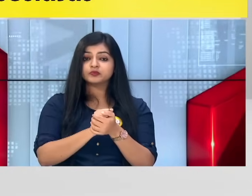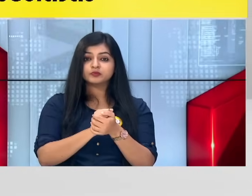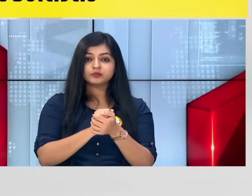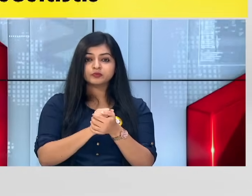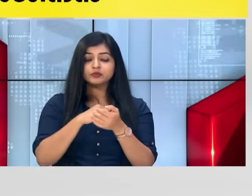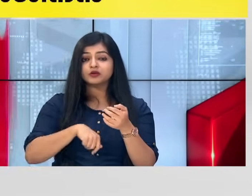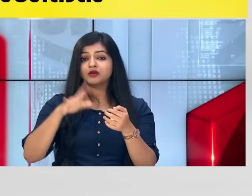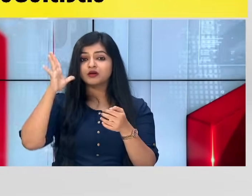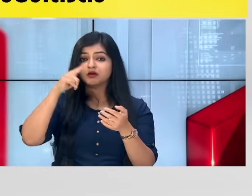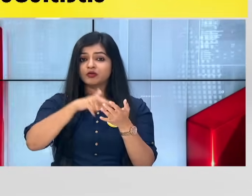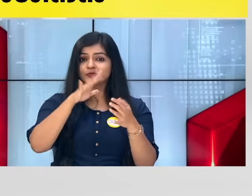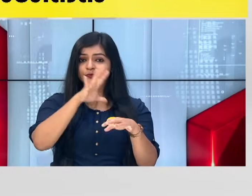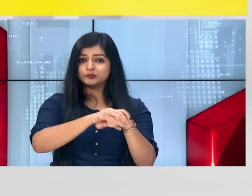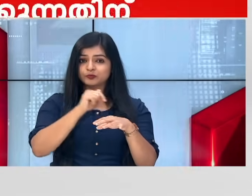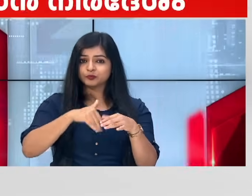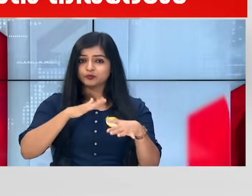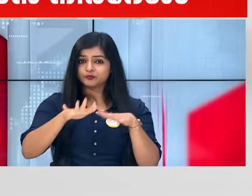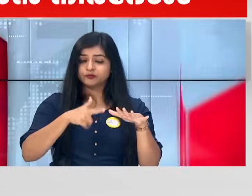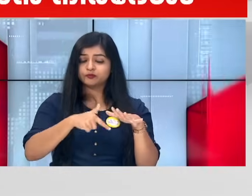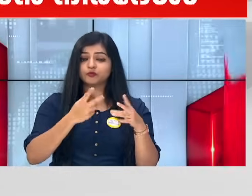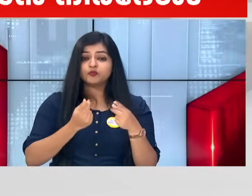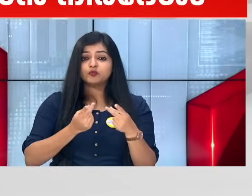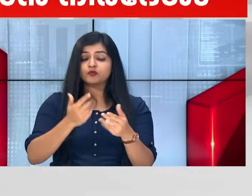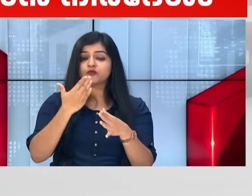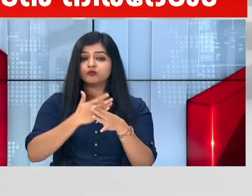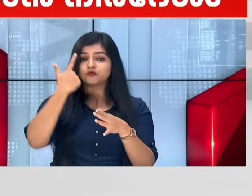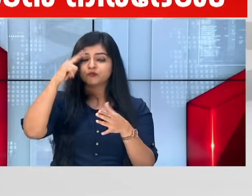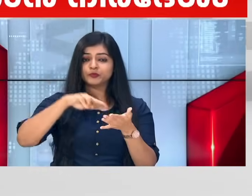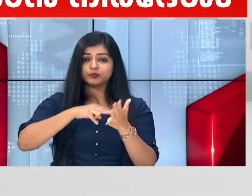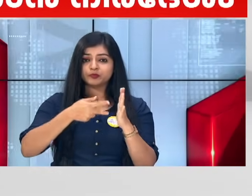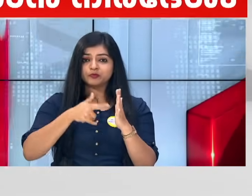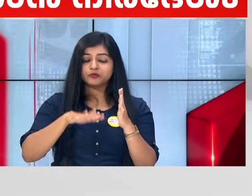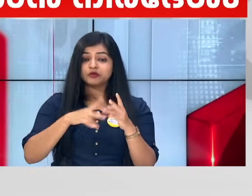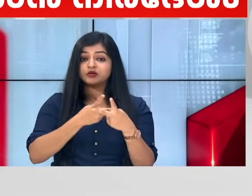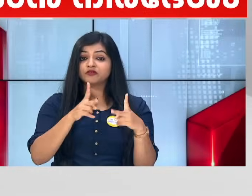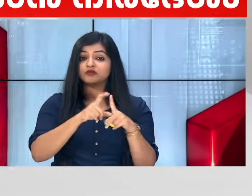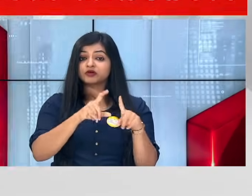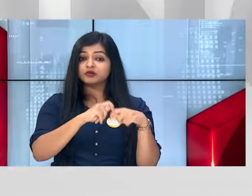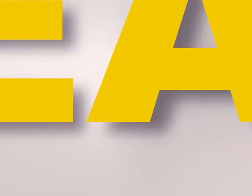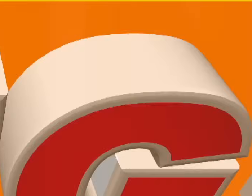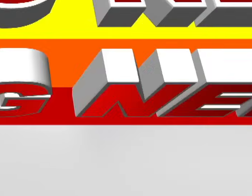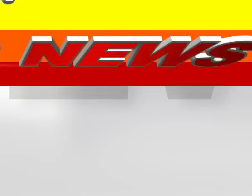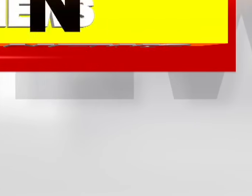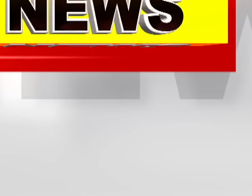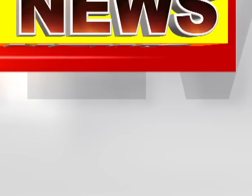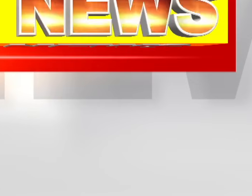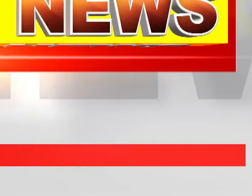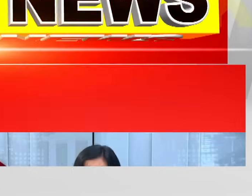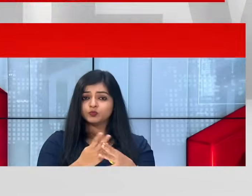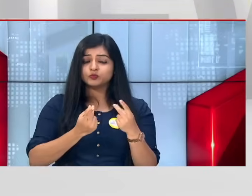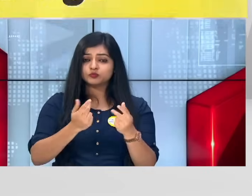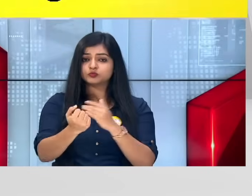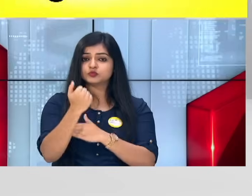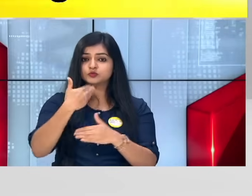മഗ്ന ദൗത്യമടക്കം ഊർജിതപ്പെടുത്തുകയാണ്. കൂടുതൽ വിവിധ വകുപ്പുകളുടെ ഏകോപനത്തോടു കൂടിയുള്ള പ്രവർത്തനങ്ങൾ കൂടുതൽ ശക്തിപ്പെടുത്തും.